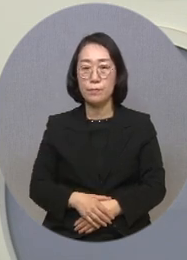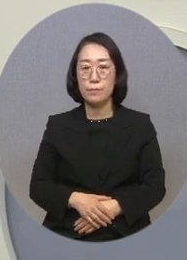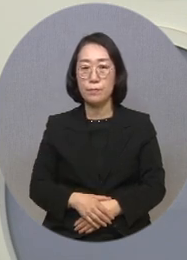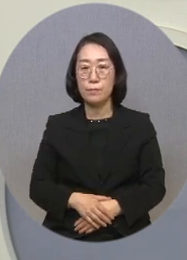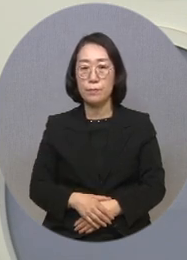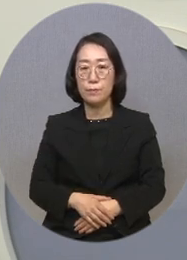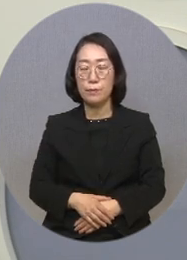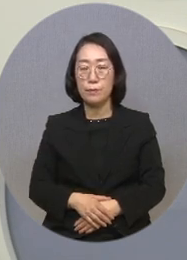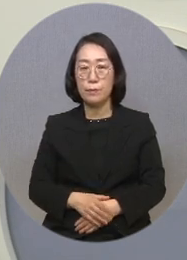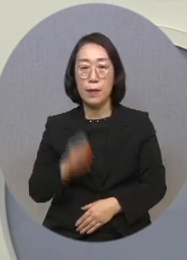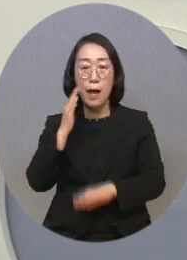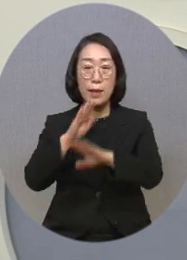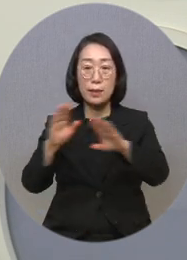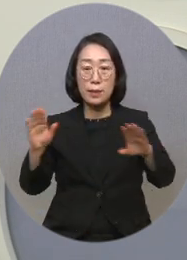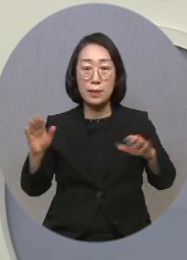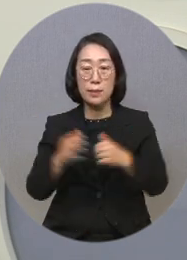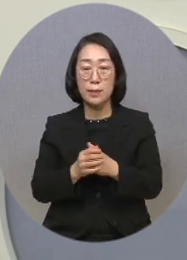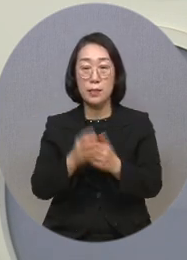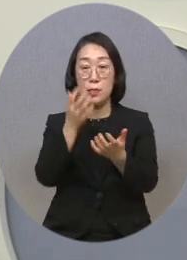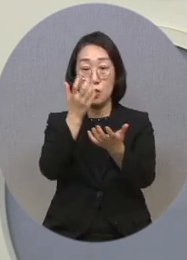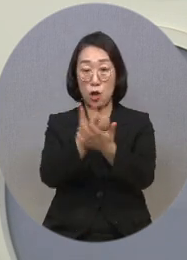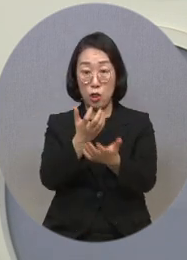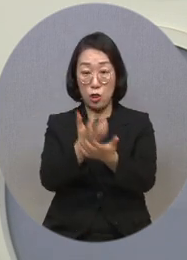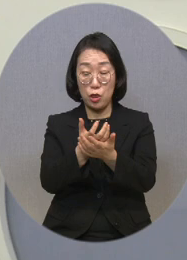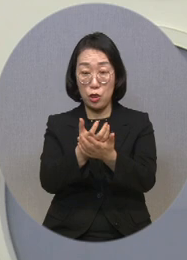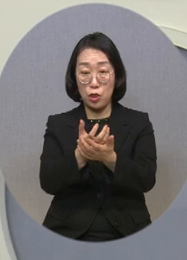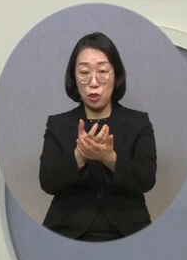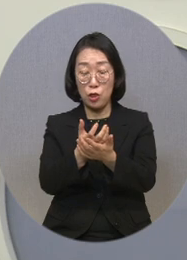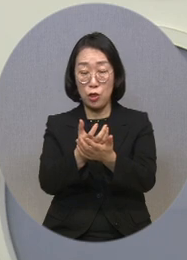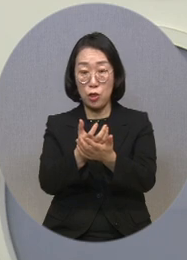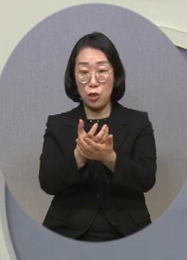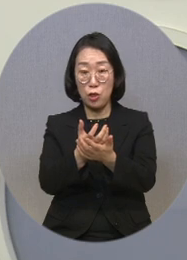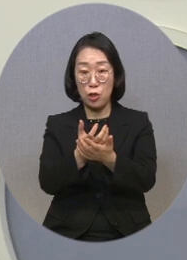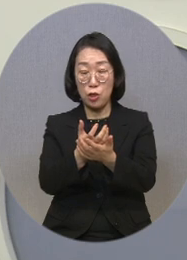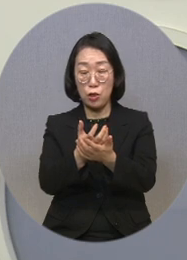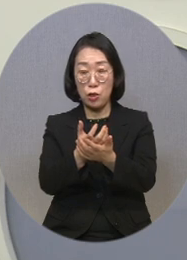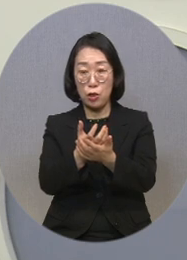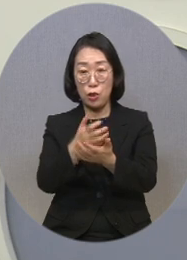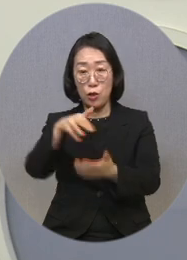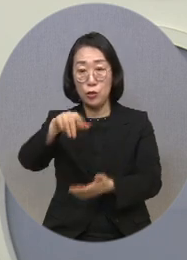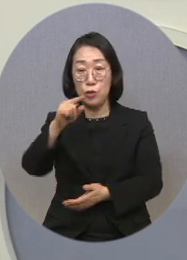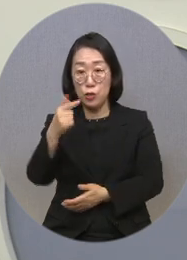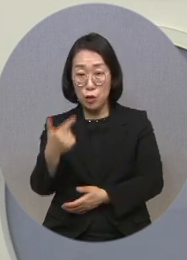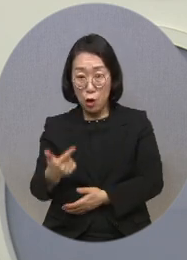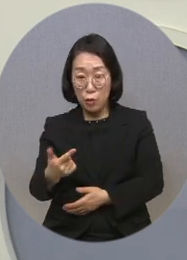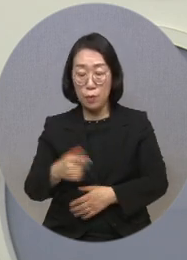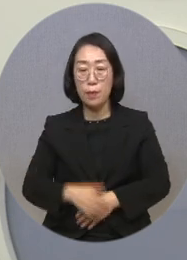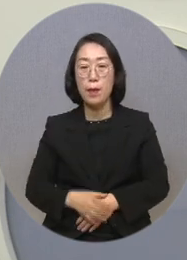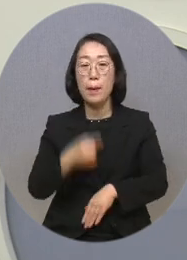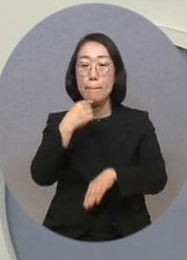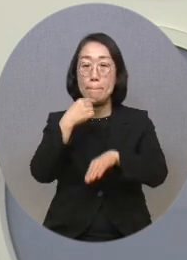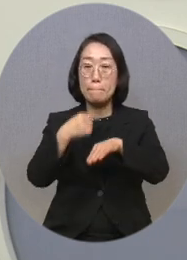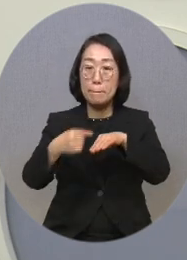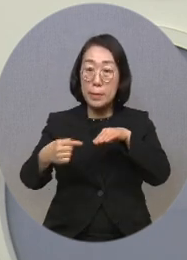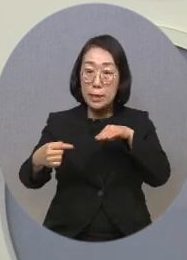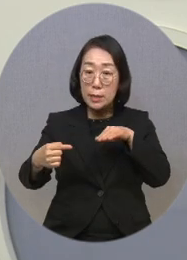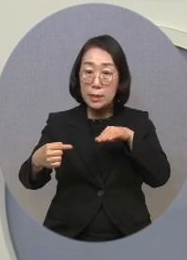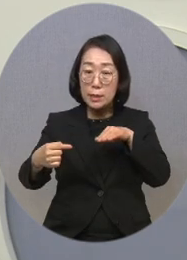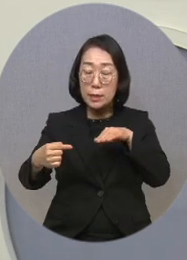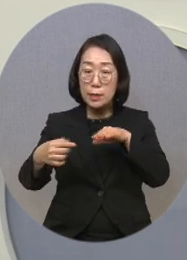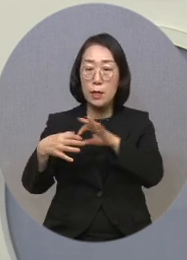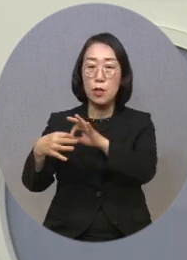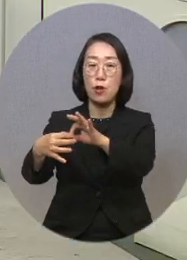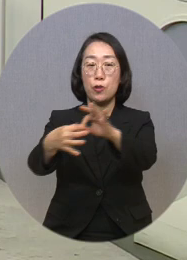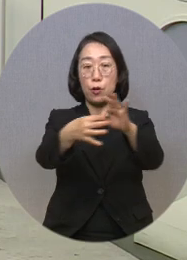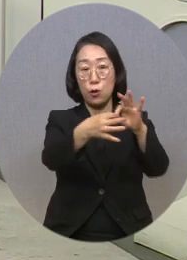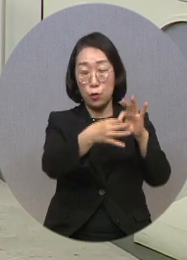하늘 천자 철잔을 쓸 때에는 철륜, 피를 나는 그 피를 통해서